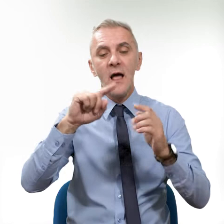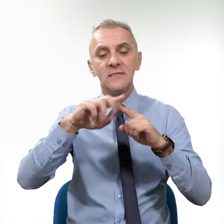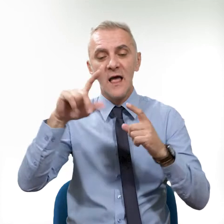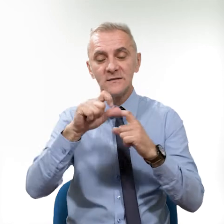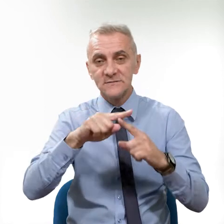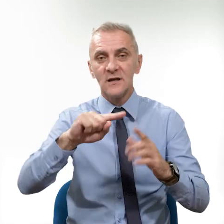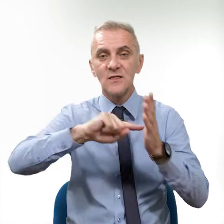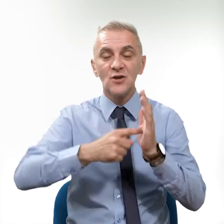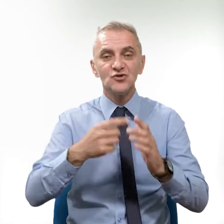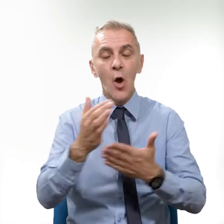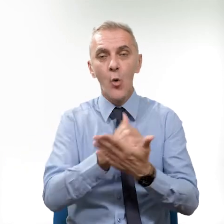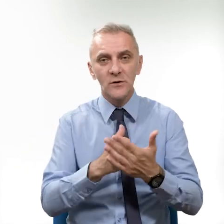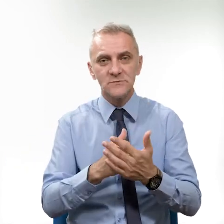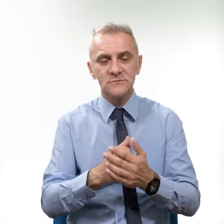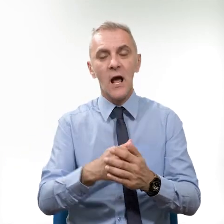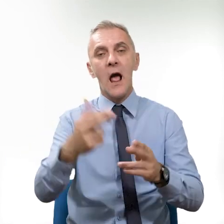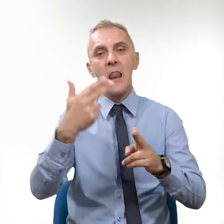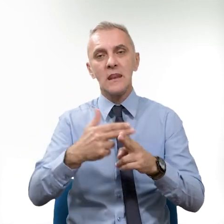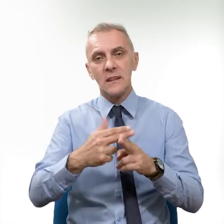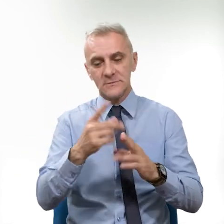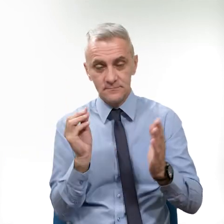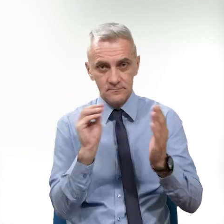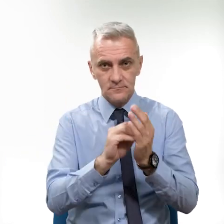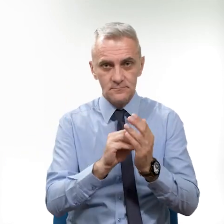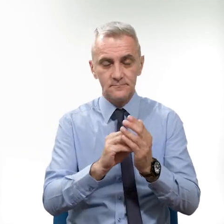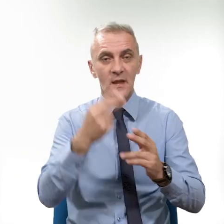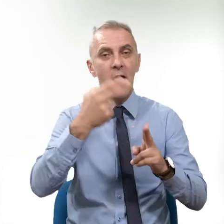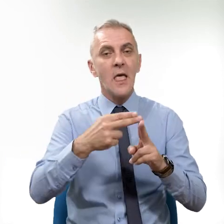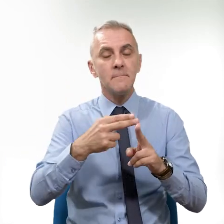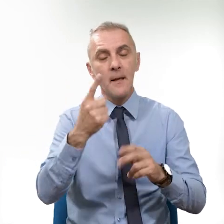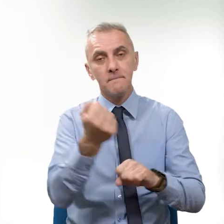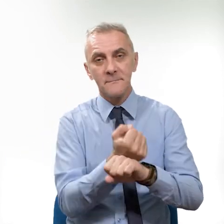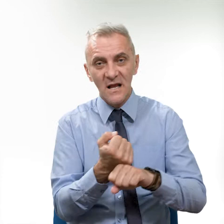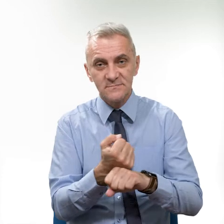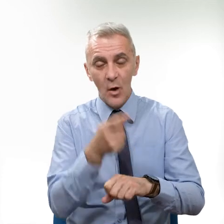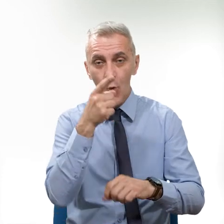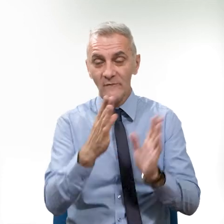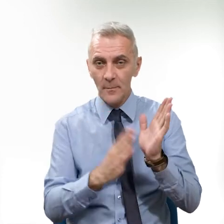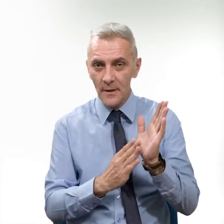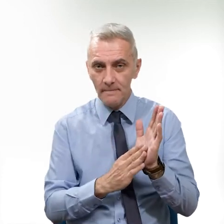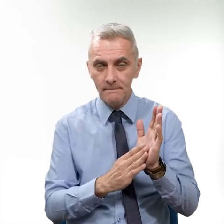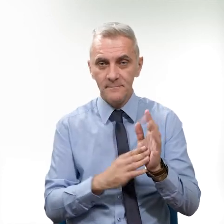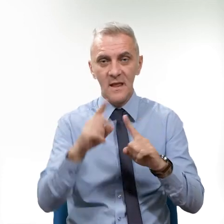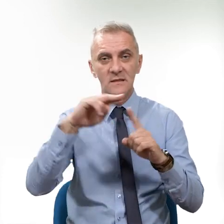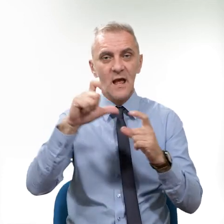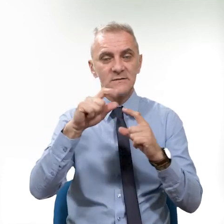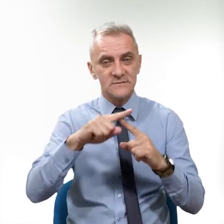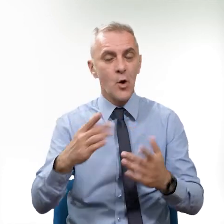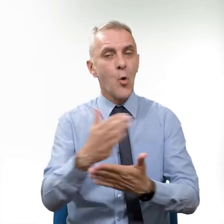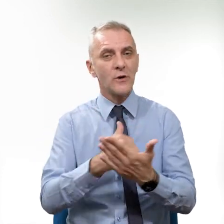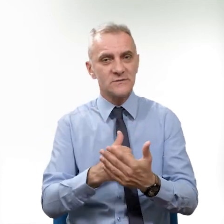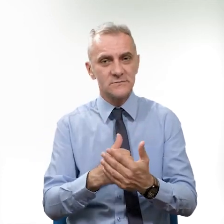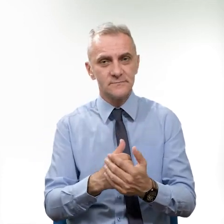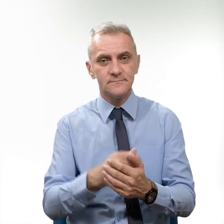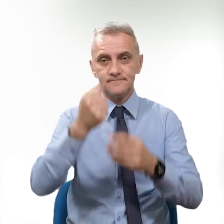test.korisnik. Upisati naziv korisnika u obliku ime.prezime. U ovom primjeru test korisnik.